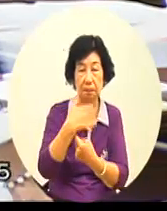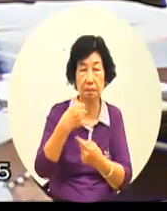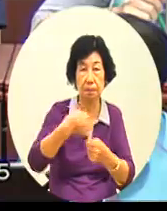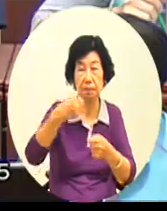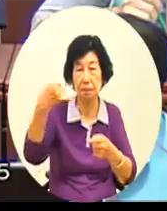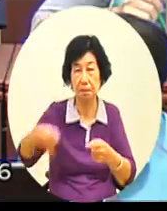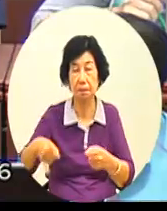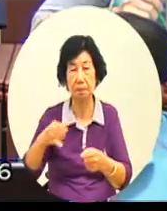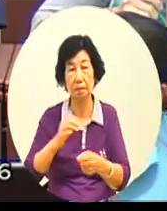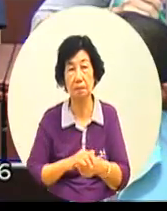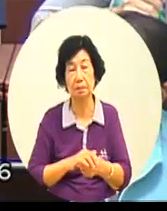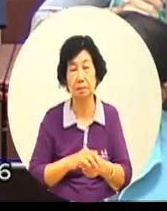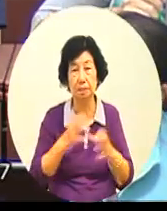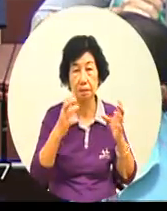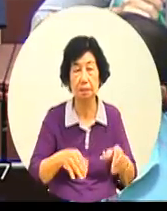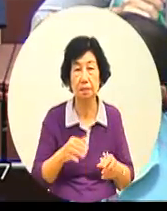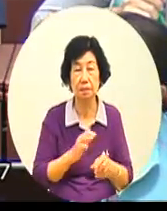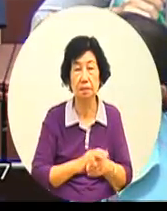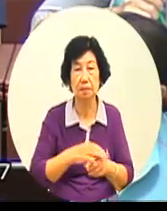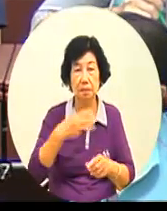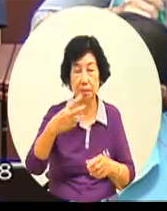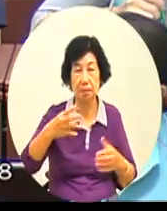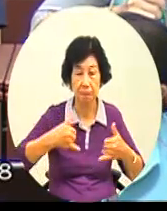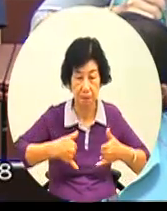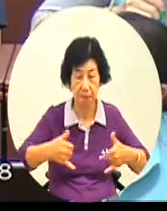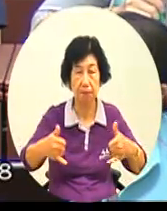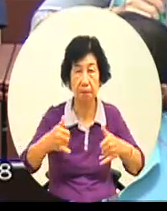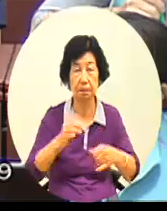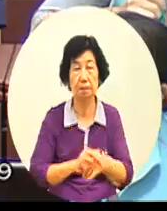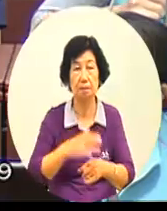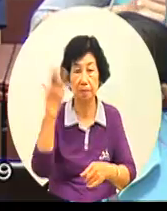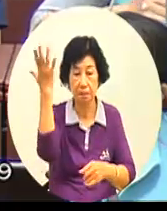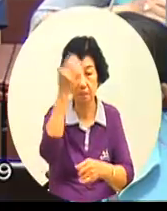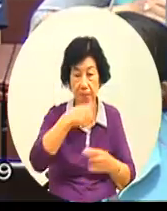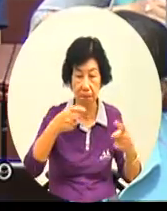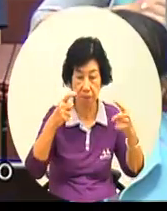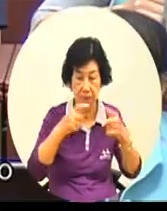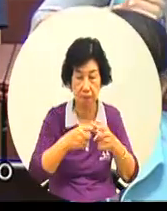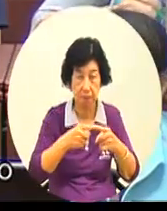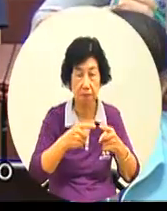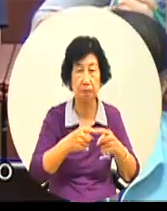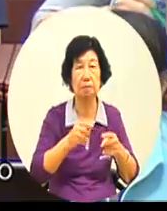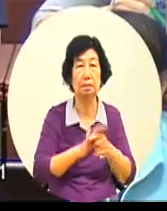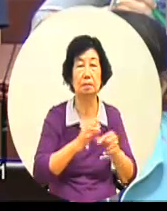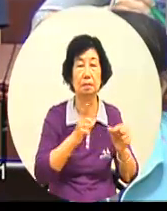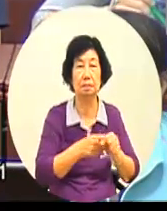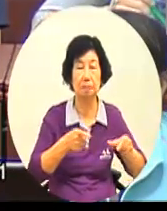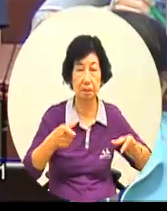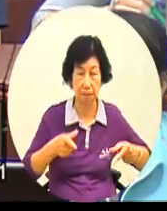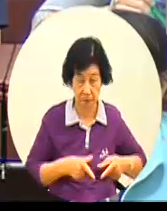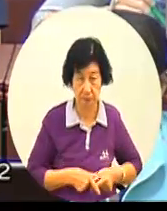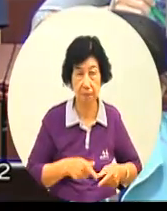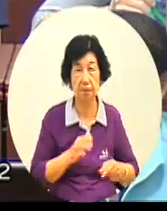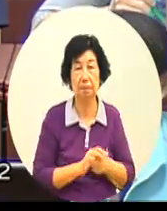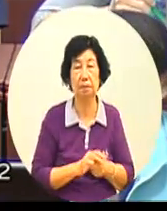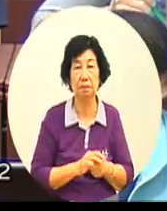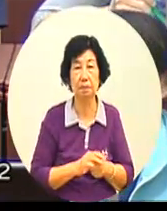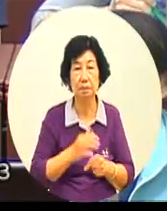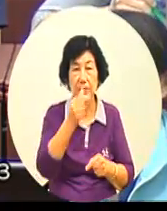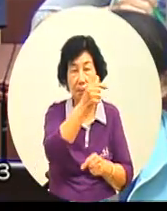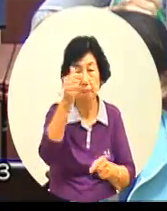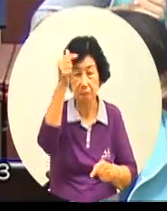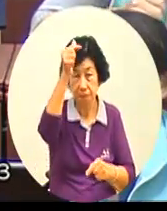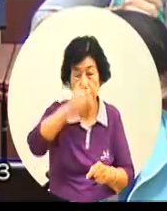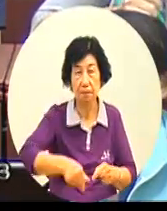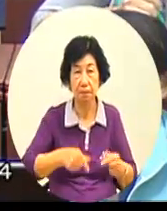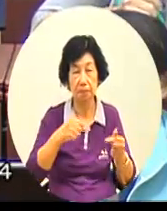在旗津三路的旗津老人活动中心，是由基督教家庭服务协会来提供。 就是那一家。 对。 好，